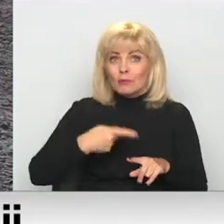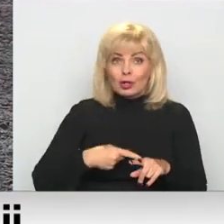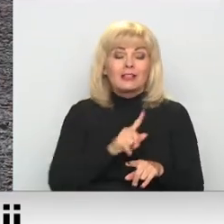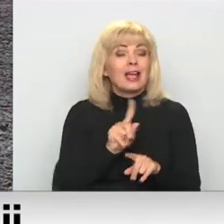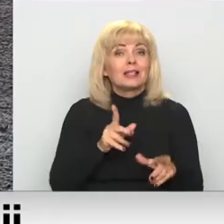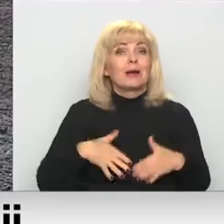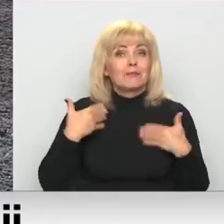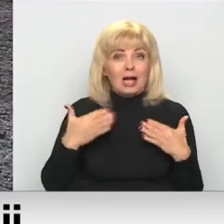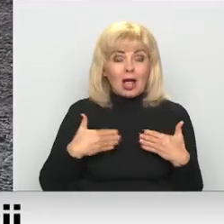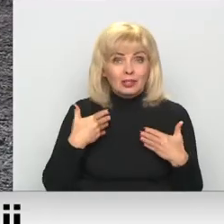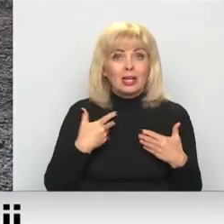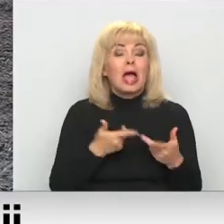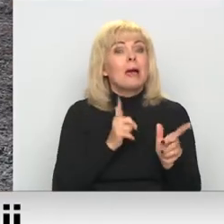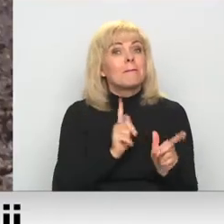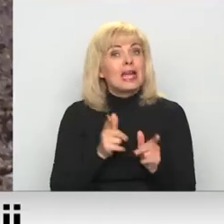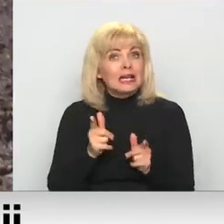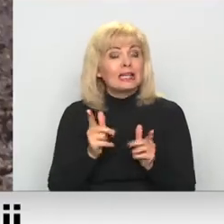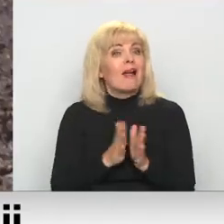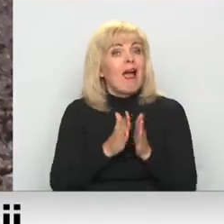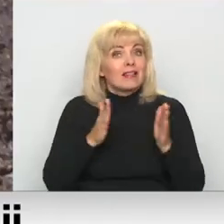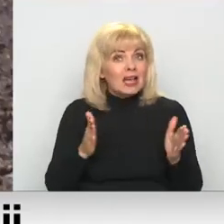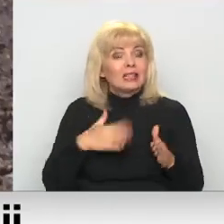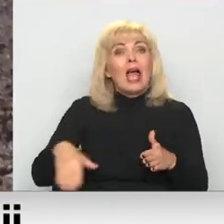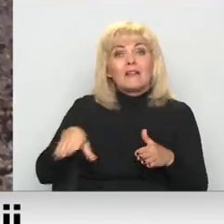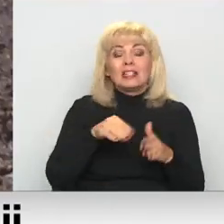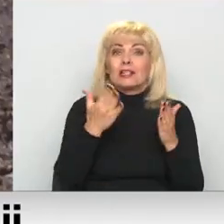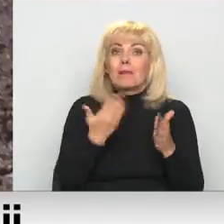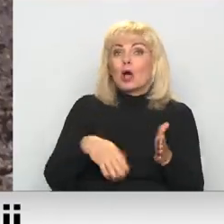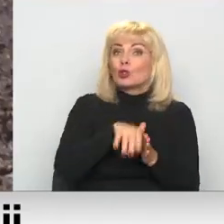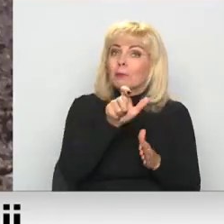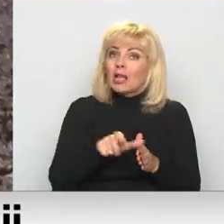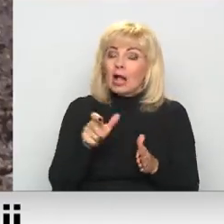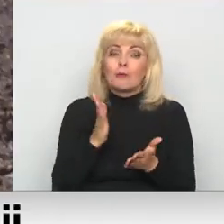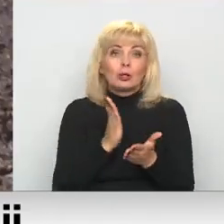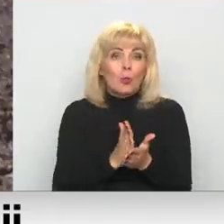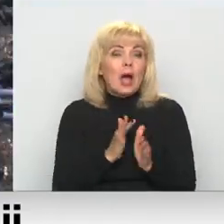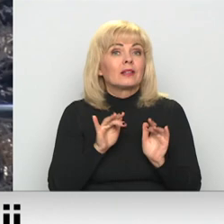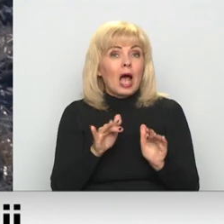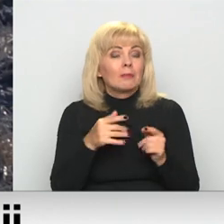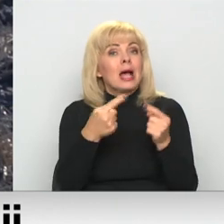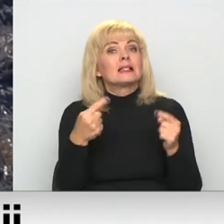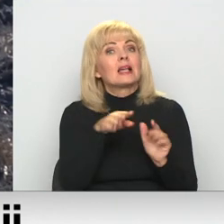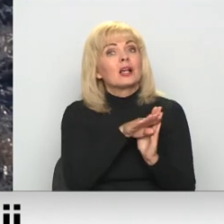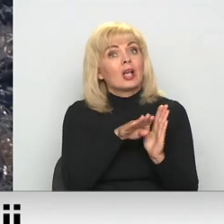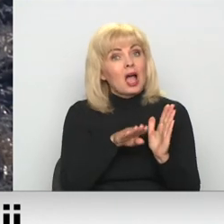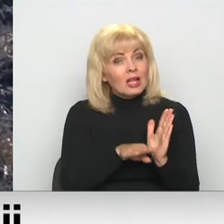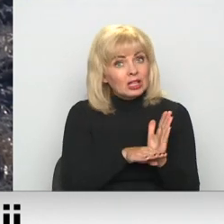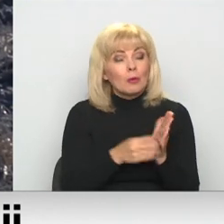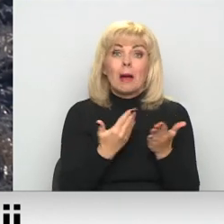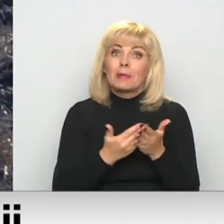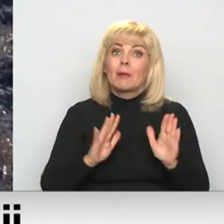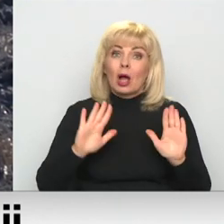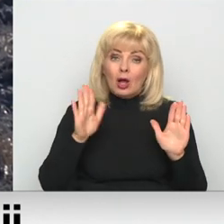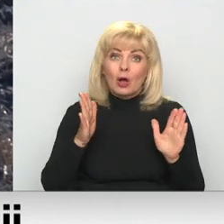ir priecīgs, ka atsaucība bijusi tik liela. Visu pasākuma dalībnieku darbība notiek saskaņā ar likumu, uzsver Viktors, un gadījumā, ja